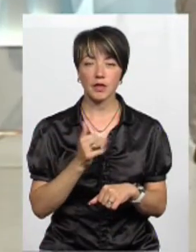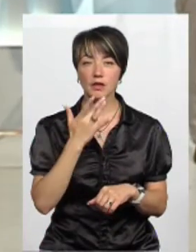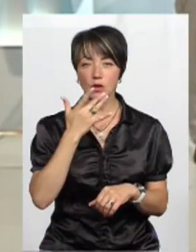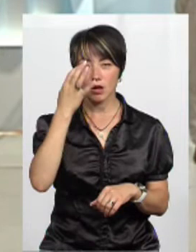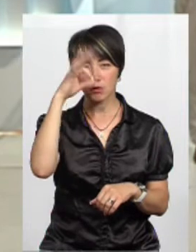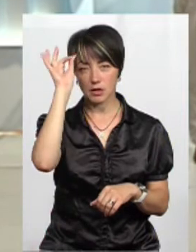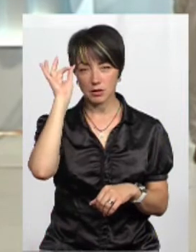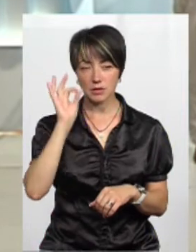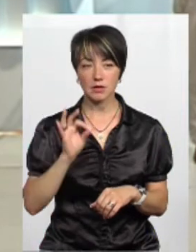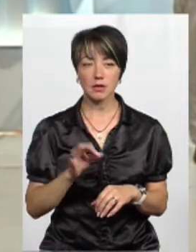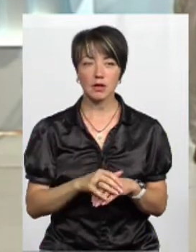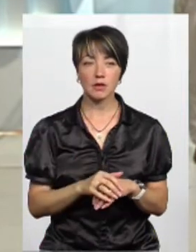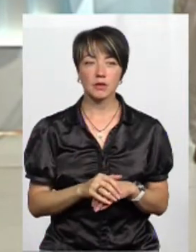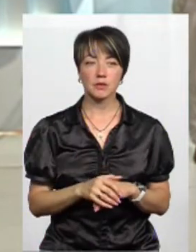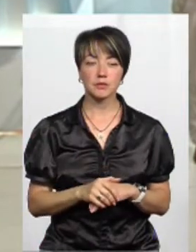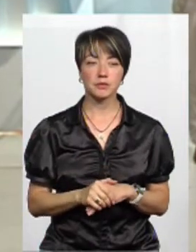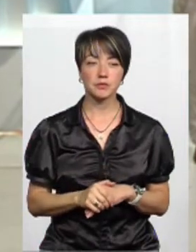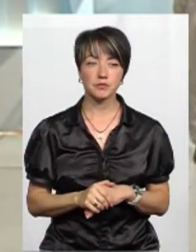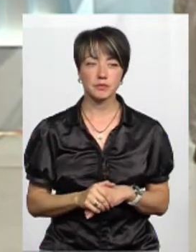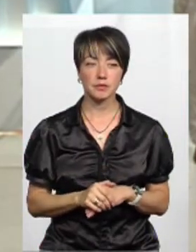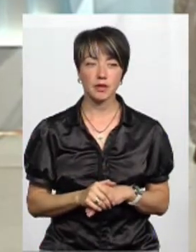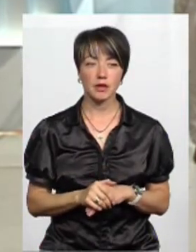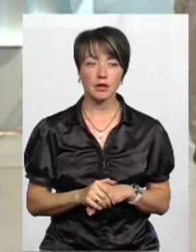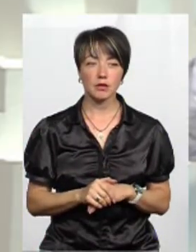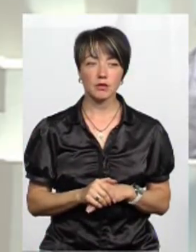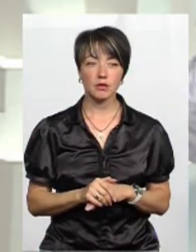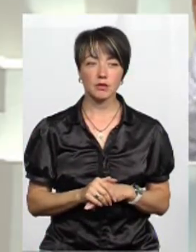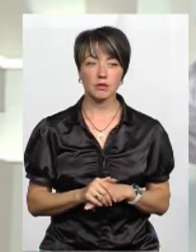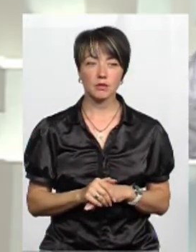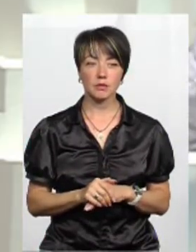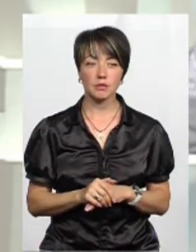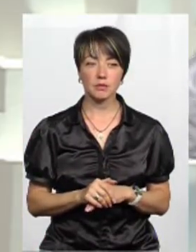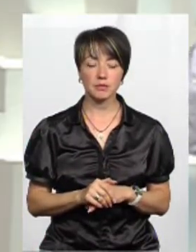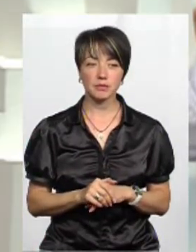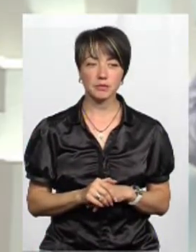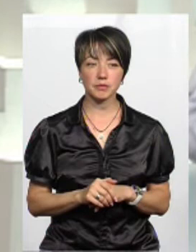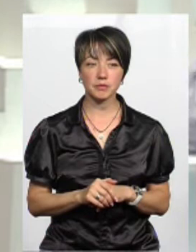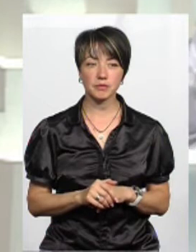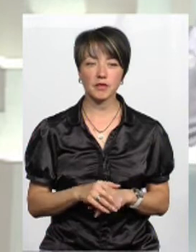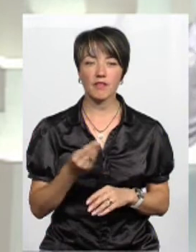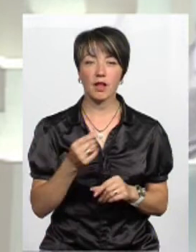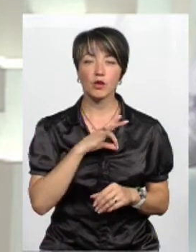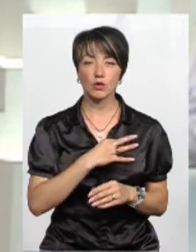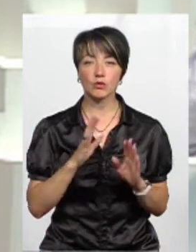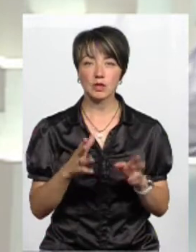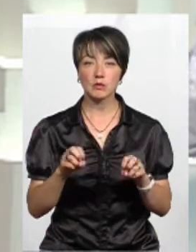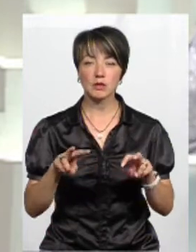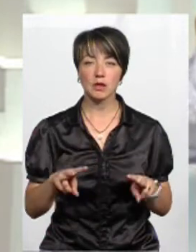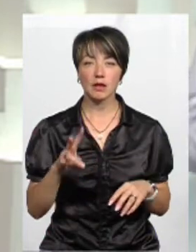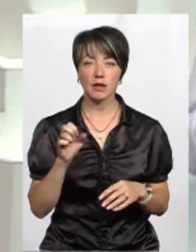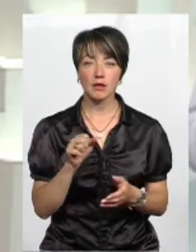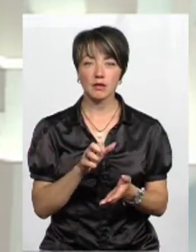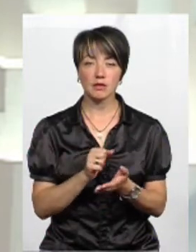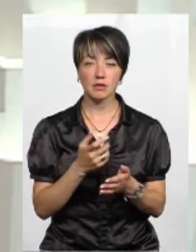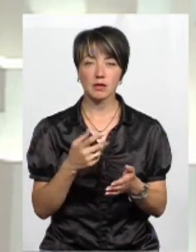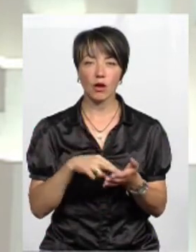Національна міліція. І про корупційну складову ще йшлося. Так. Так от, ця фінансова розвідка, вона буде тільки спеціалізовано